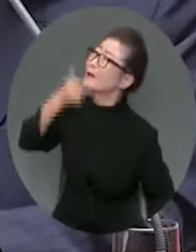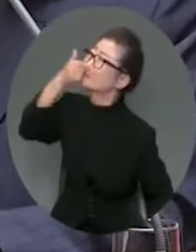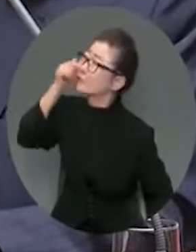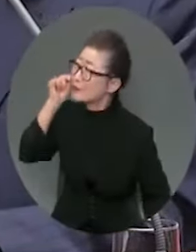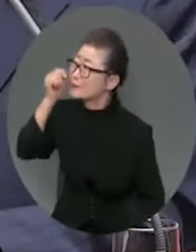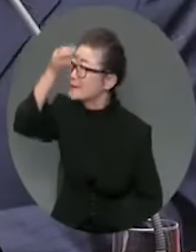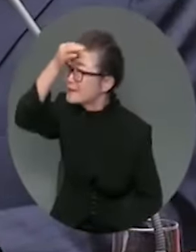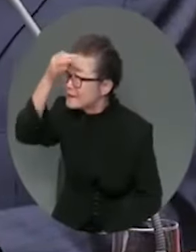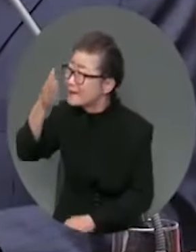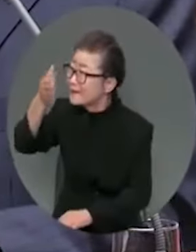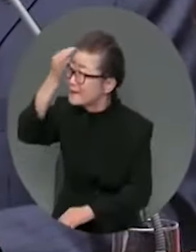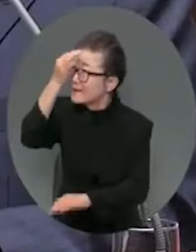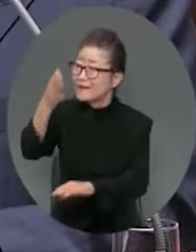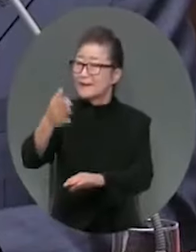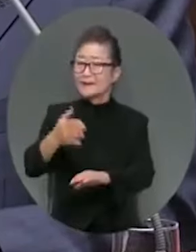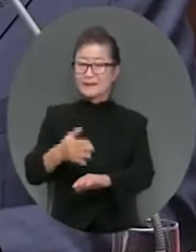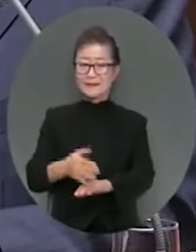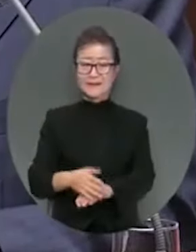죄송합니다. 자,